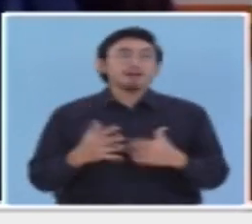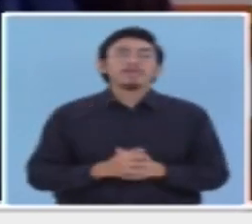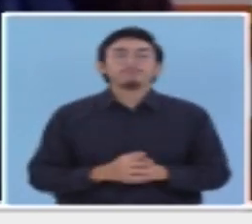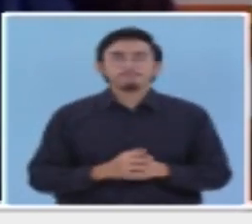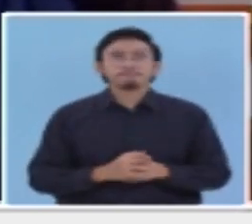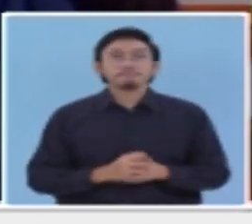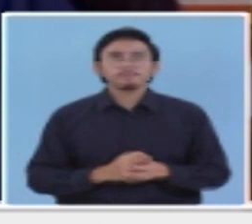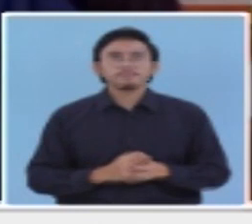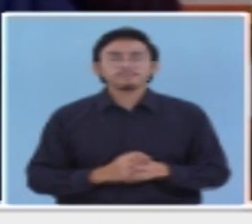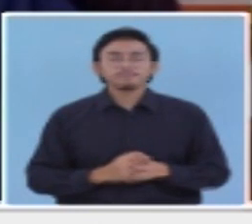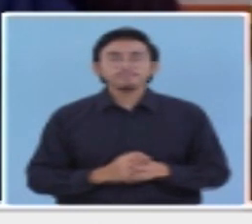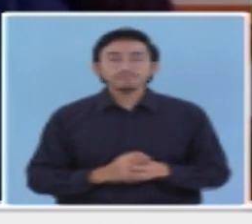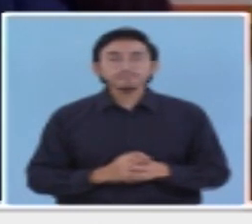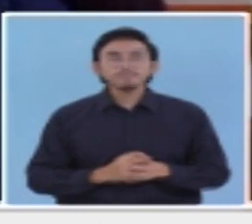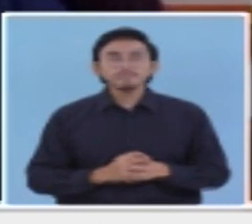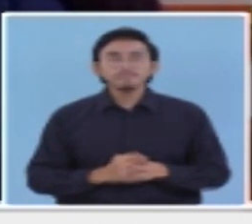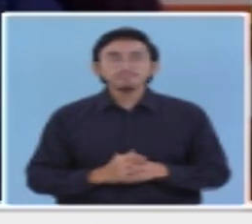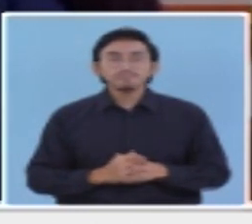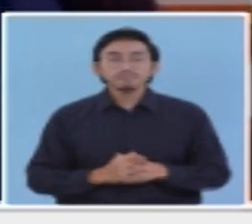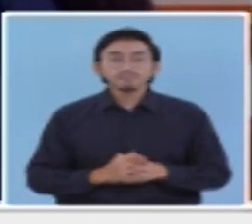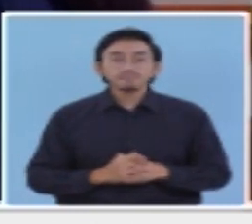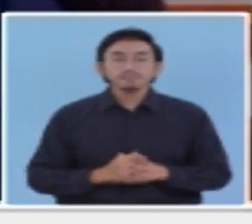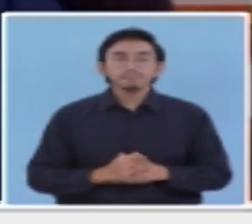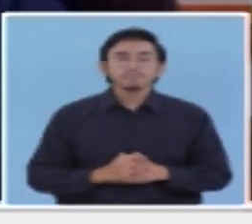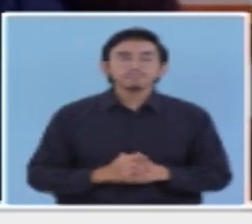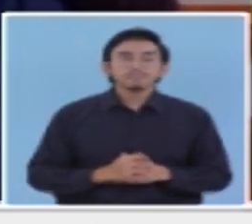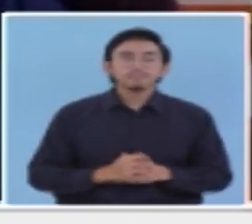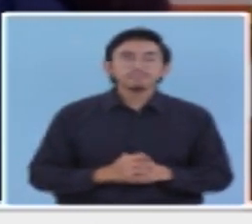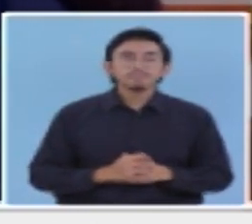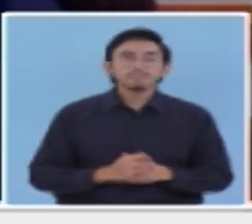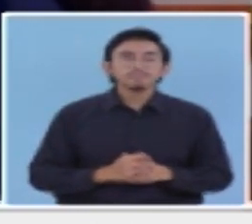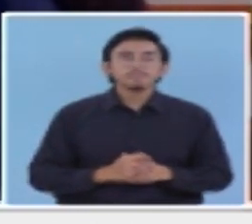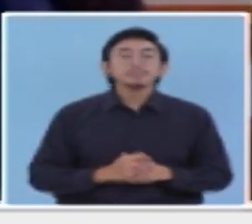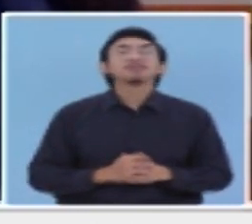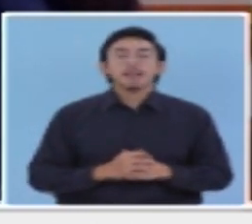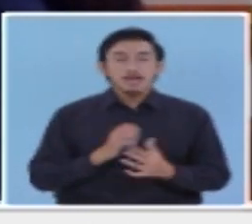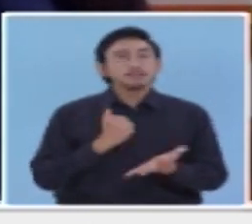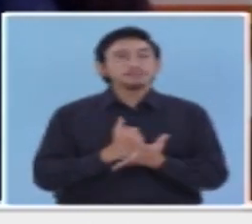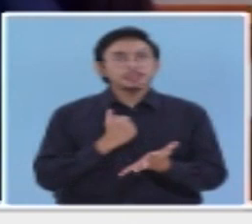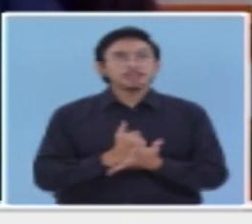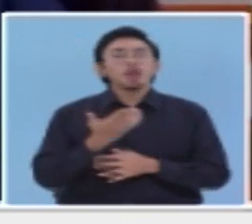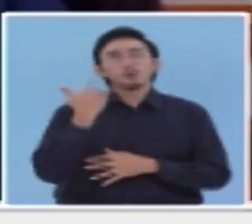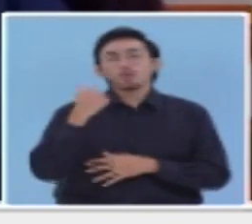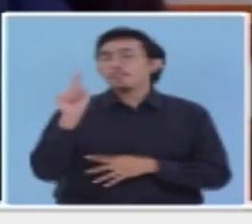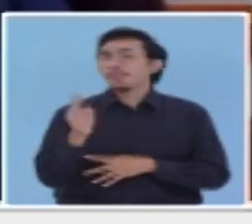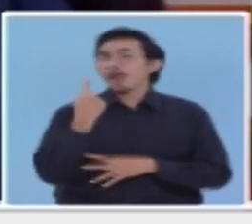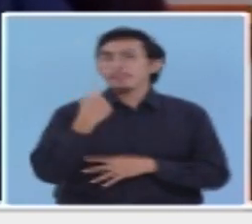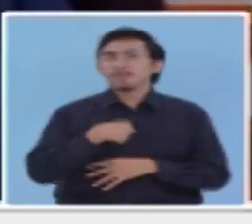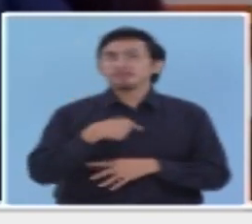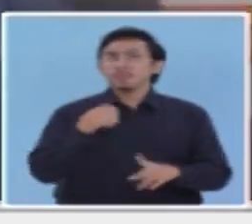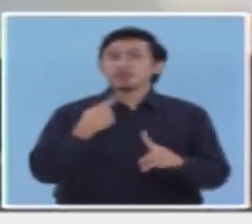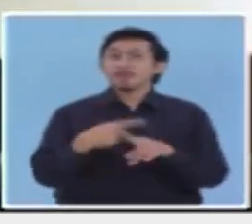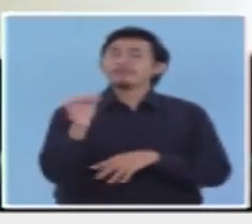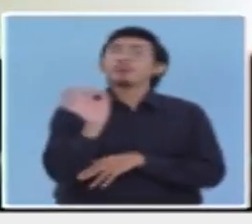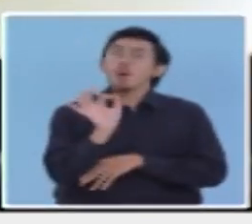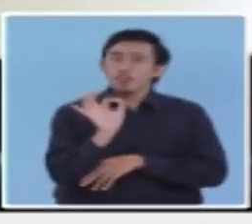Pertama gini ya, sebenarnya itu saya tidak positif, baru PDP gitu. Cuman karena memang di